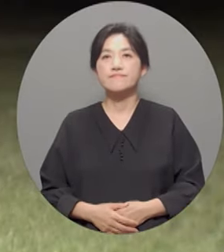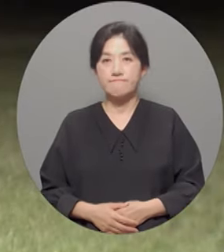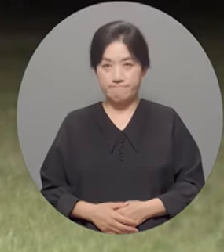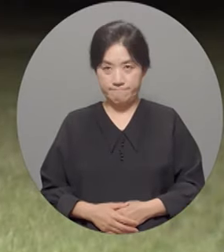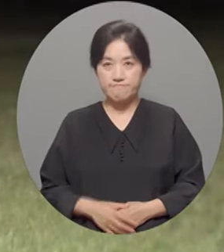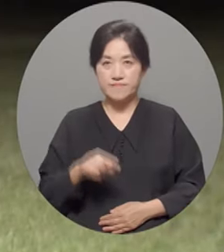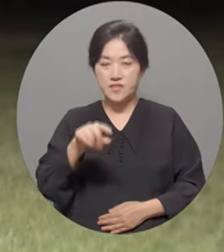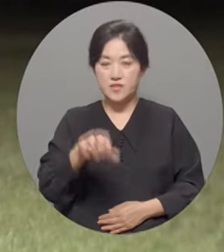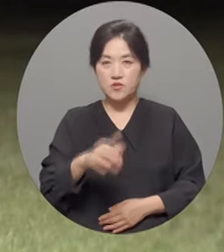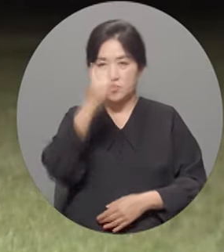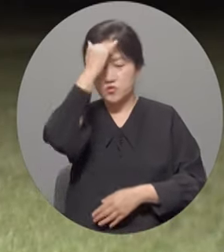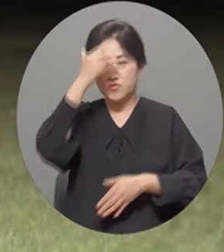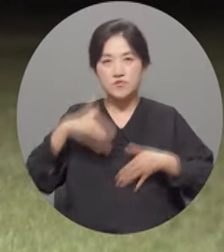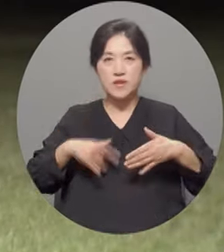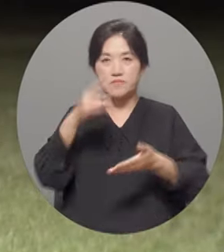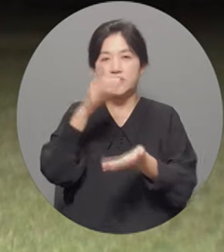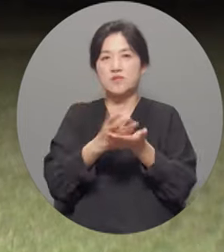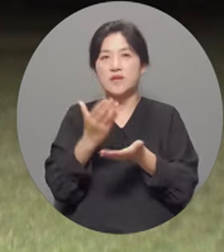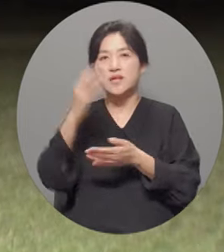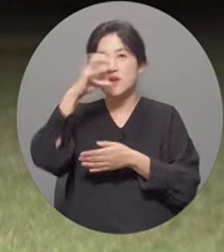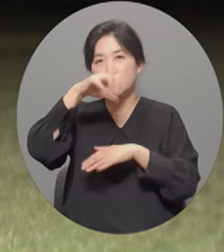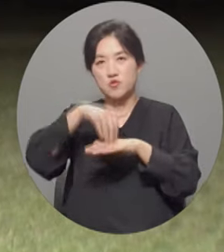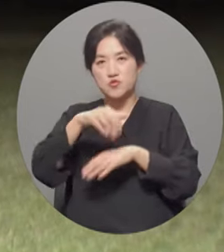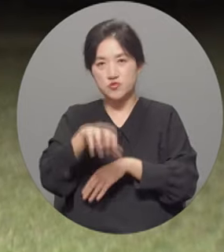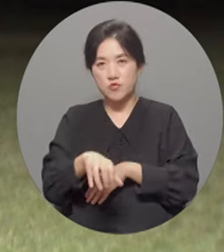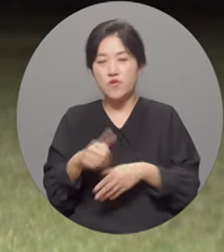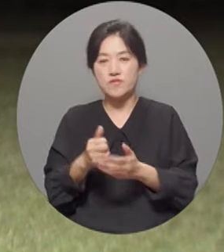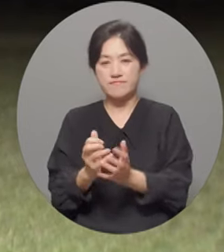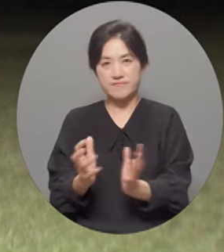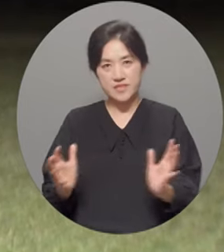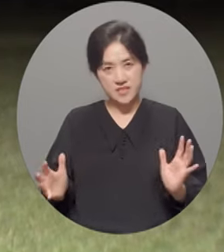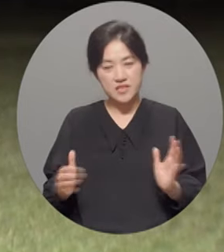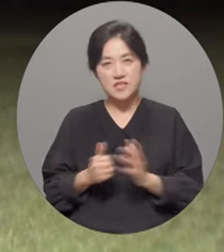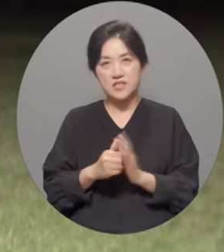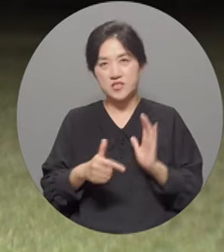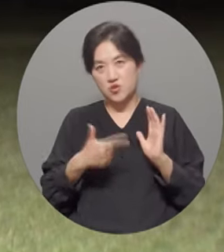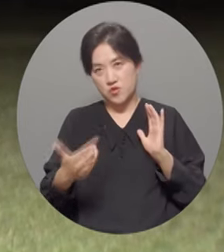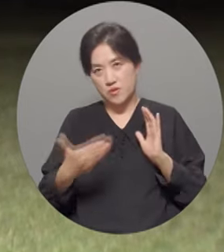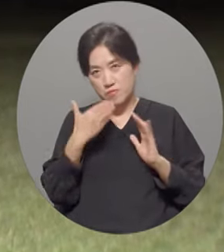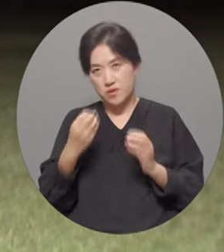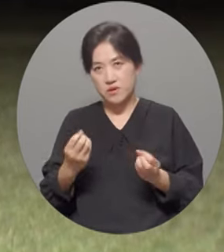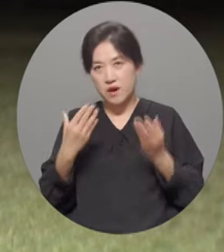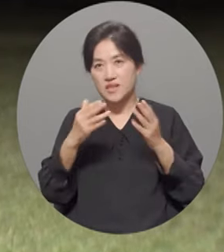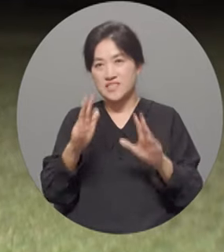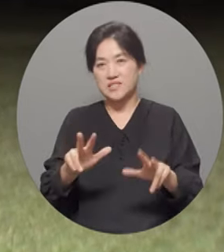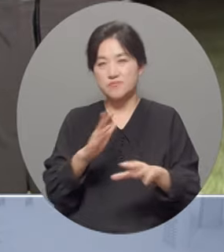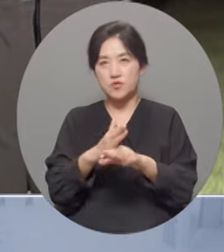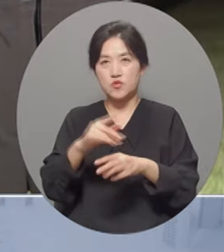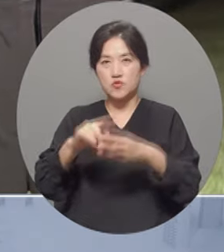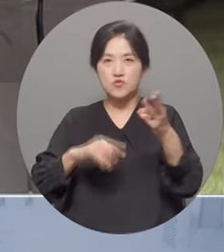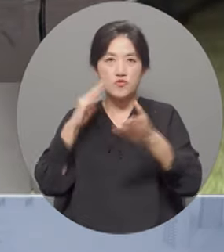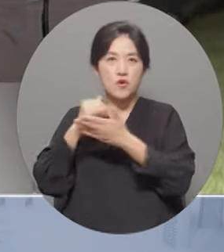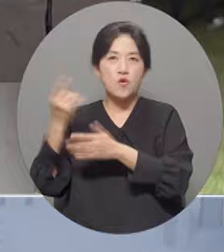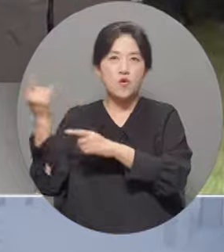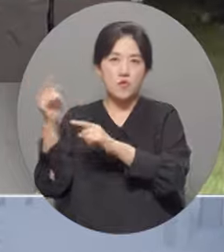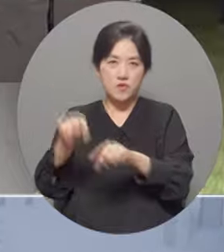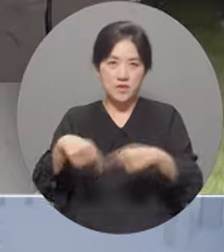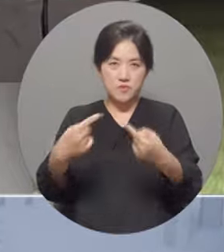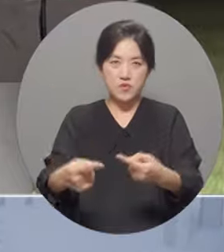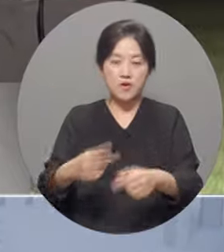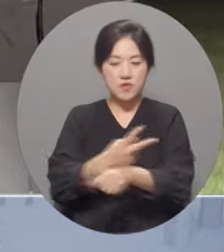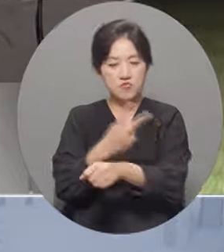네, 이곳 충남 천안의 한 연수원에서 열린 연찬회는 지금 진행되고 있습니다. 윤석열 대통령도 참석해 약 2시간